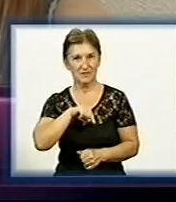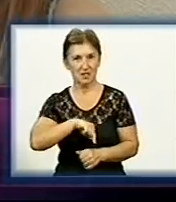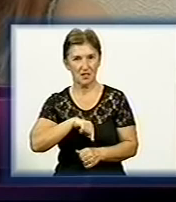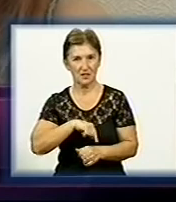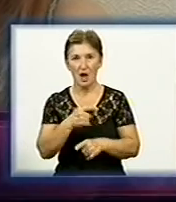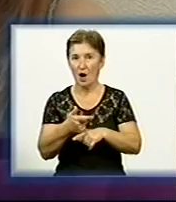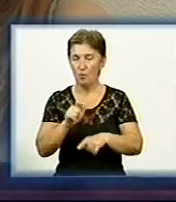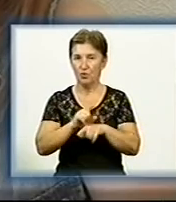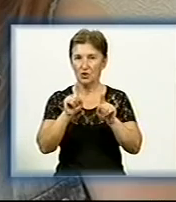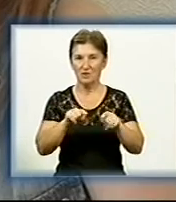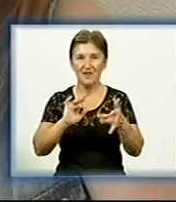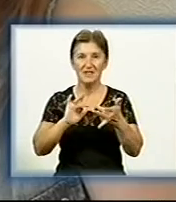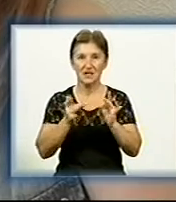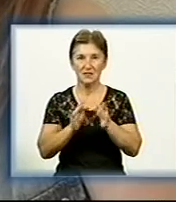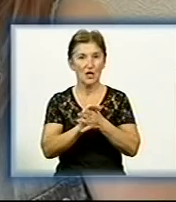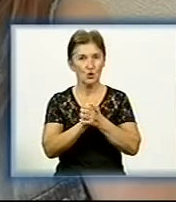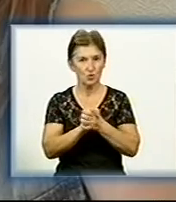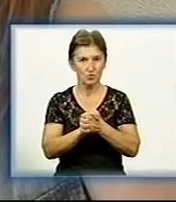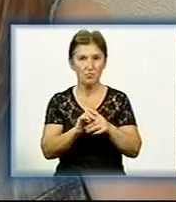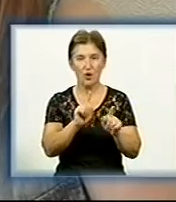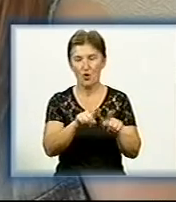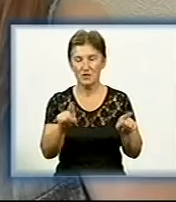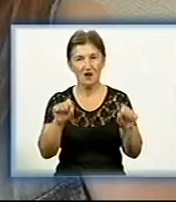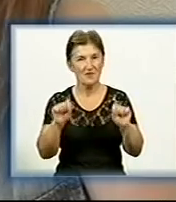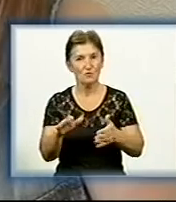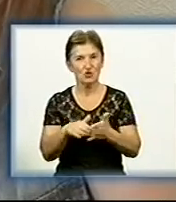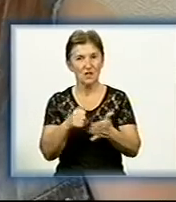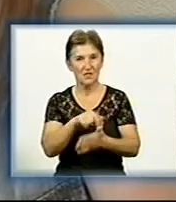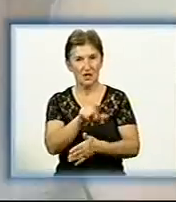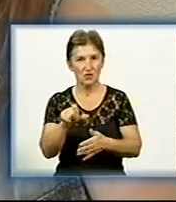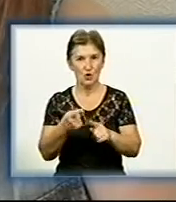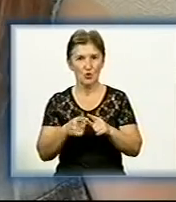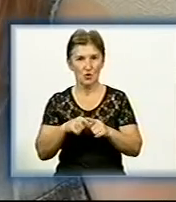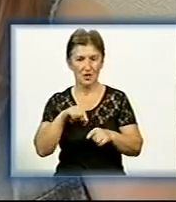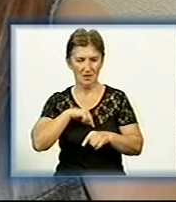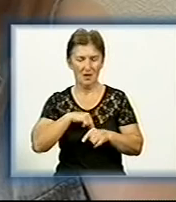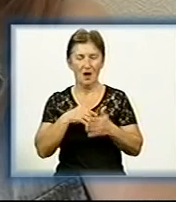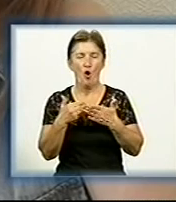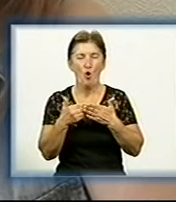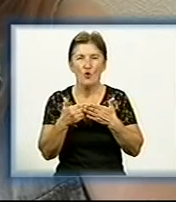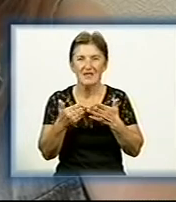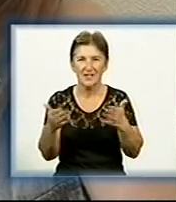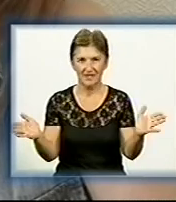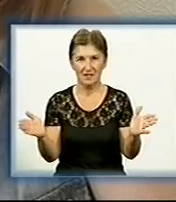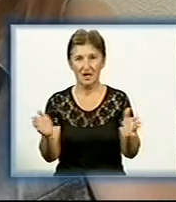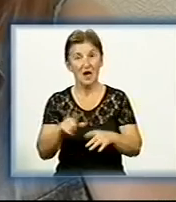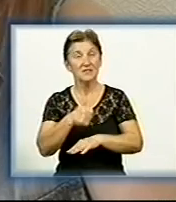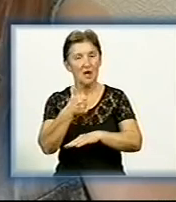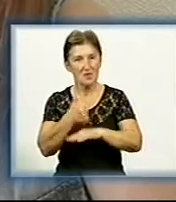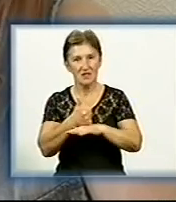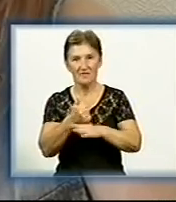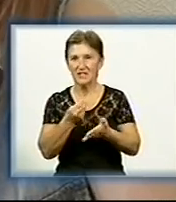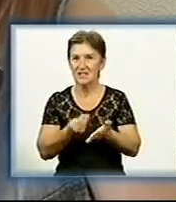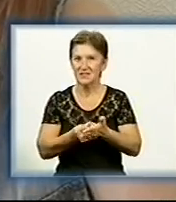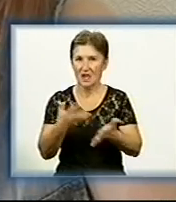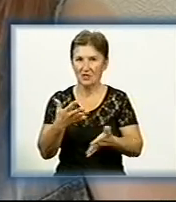того, интернет-дружба, она возможна для людей, которые открыты. И интернет-дружба самая главная